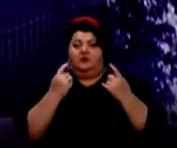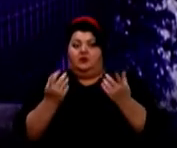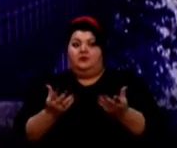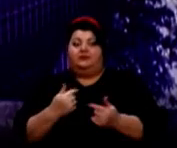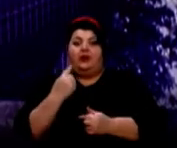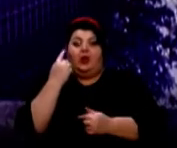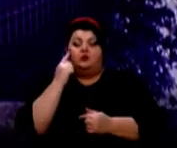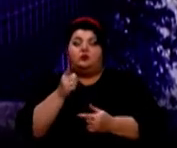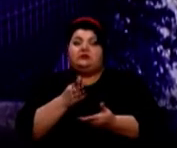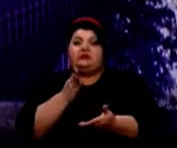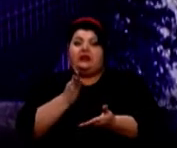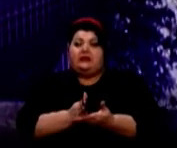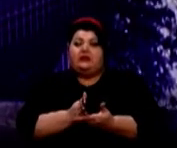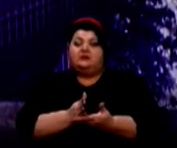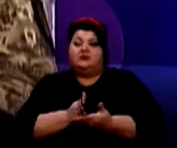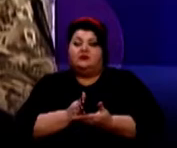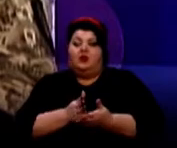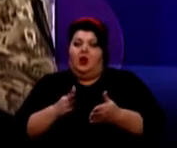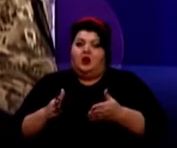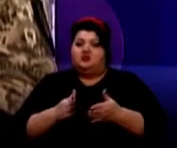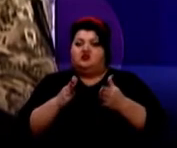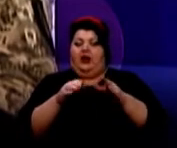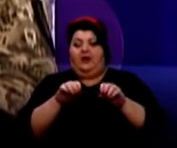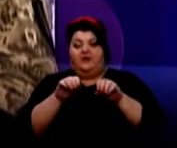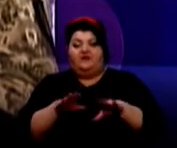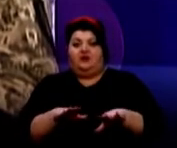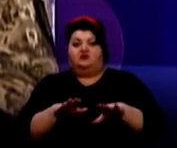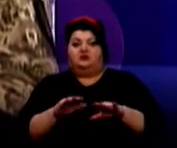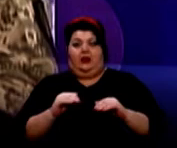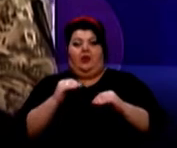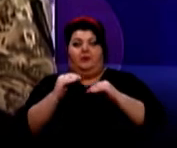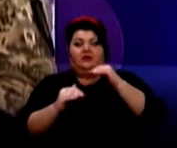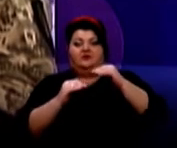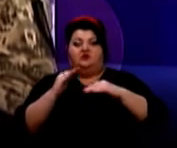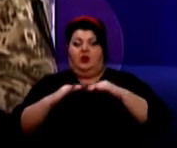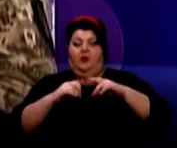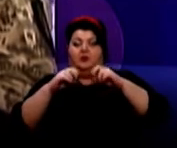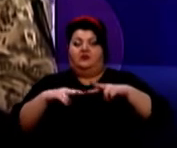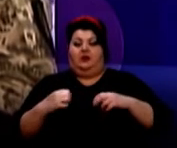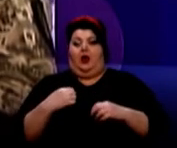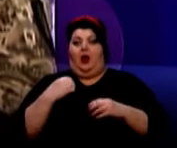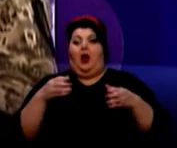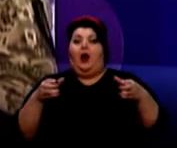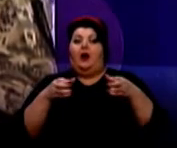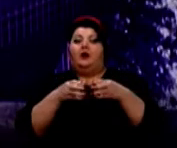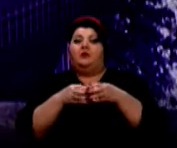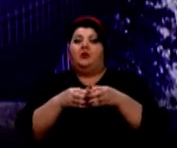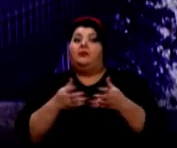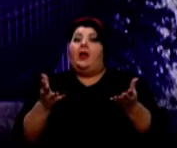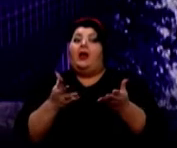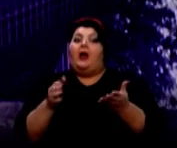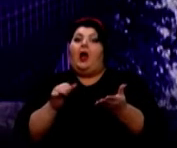Я думаю, це і є шляхи вирішення і підвищення професіоналізму армії. Яке